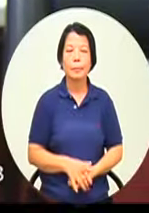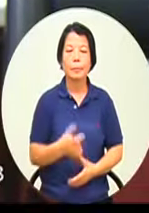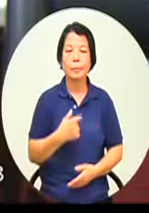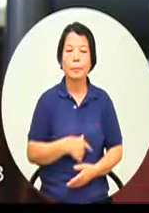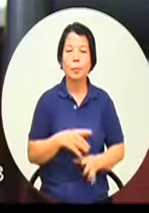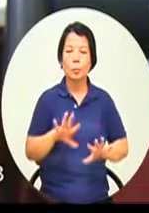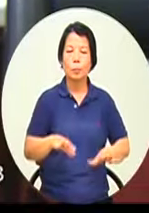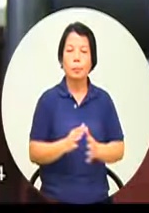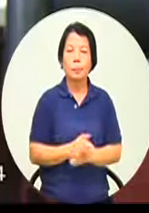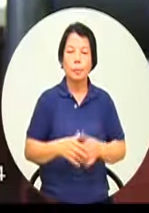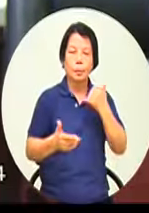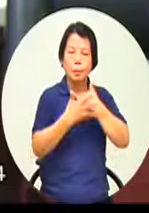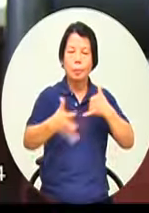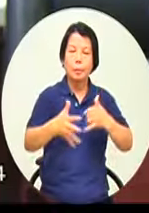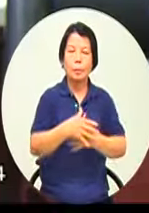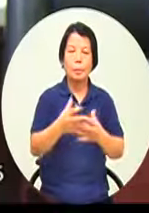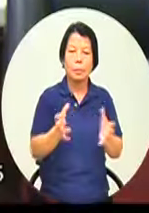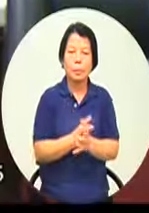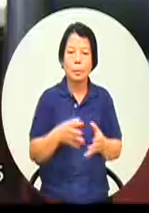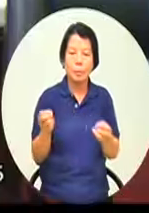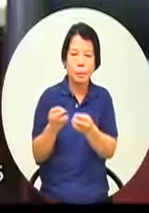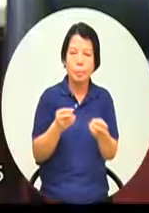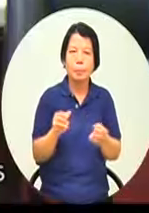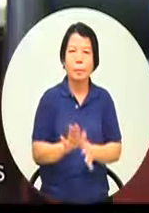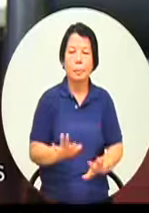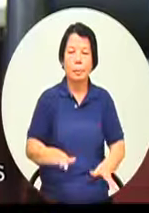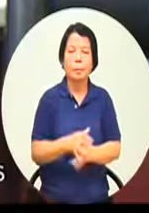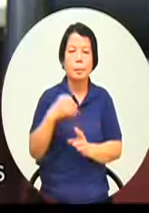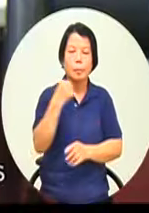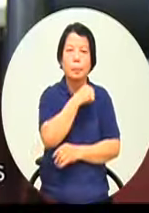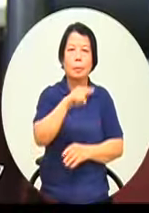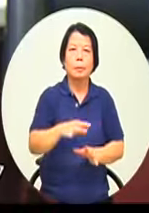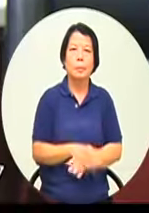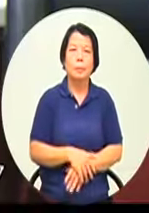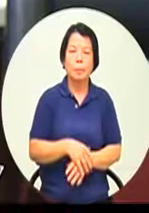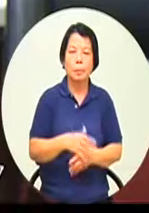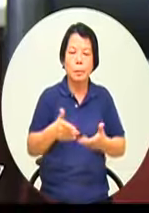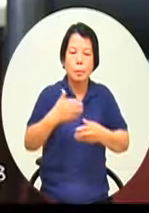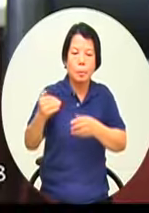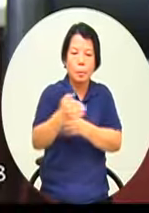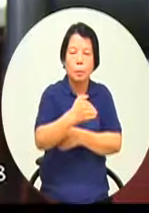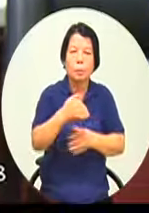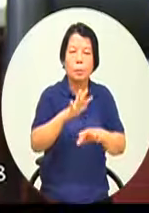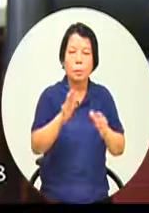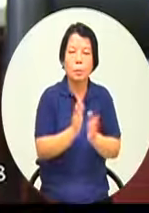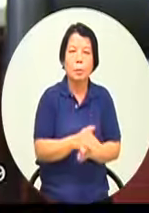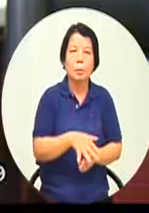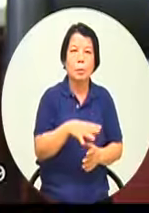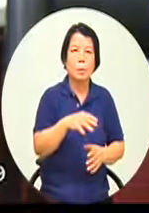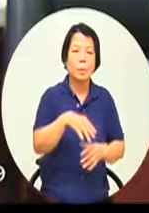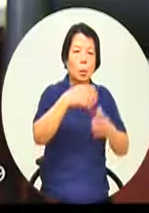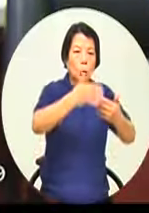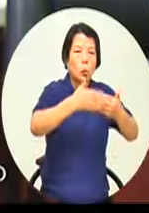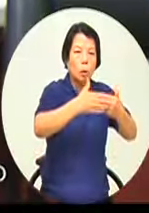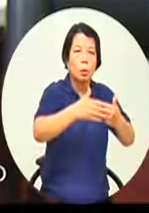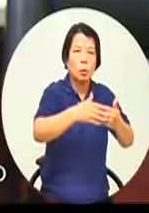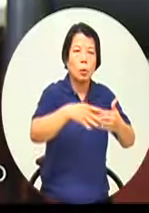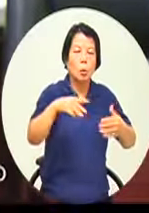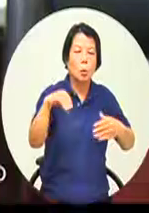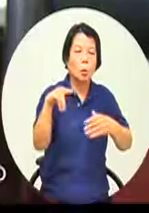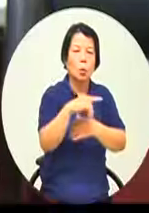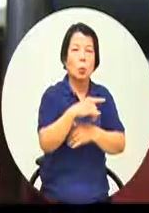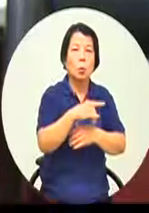长我们的海洋局团队讨论一下，我们台湾青斑鱼被大陆龙虎斑打趴